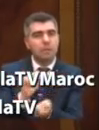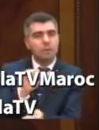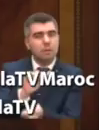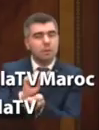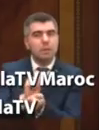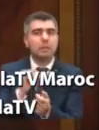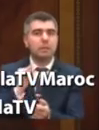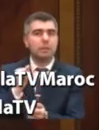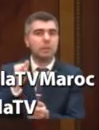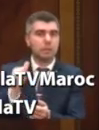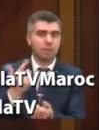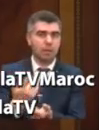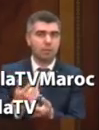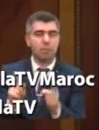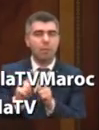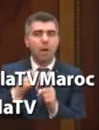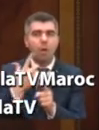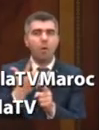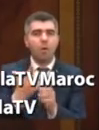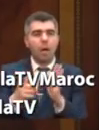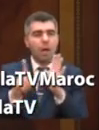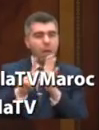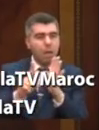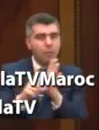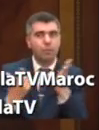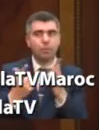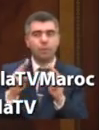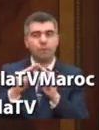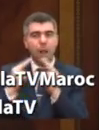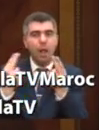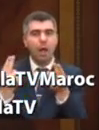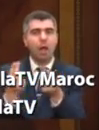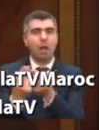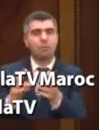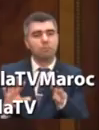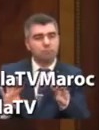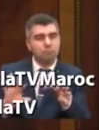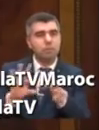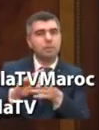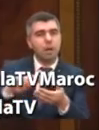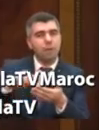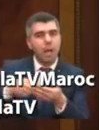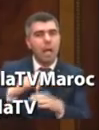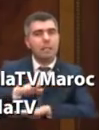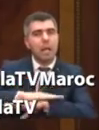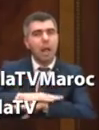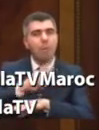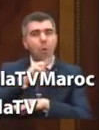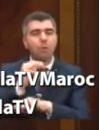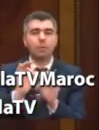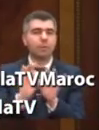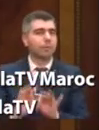ما جدوى القوانين الإنسانية والاتفاقيات الدولية إذا كان مصيرها الانتهاك والتجاوز؟ إن